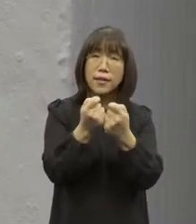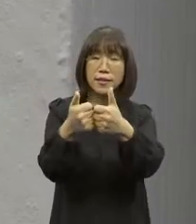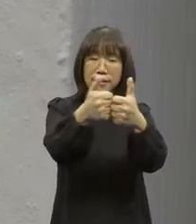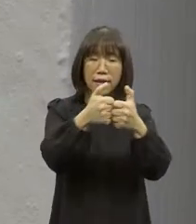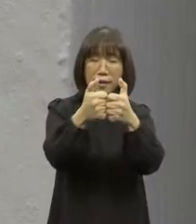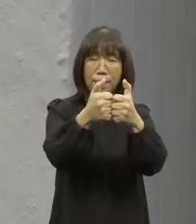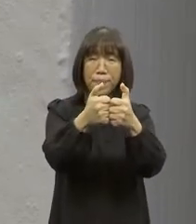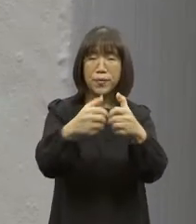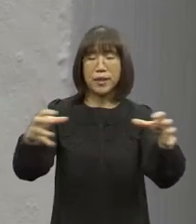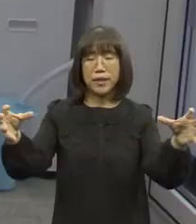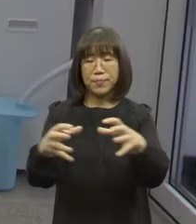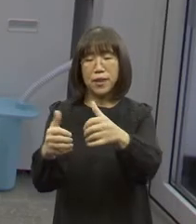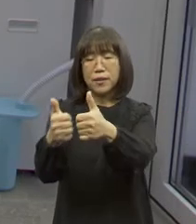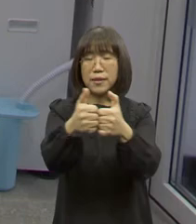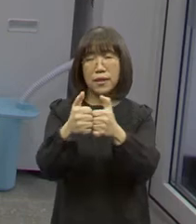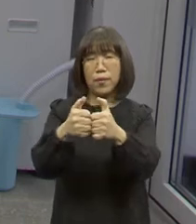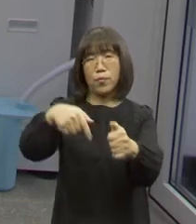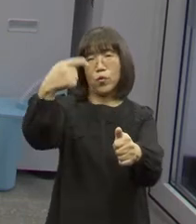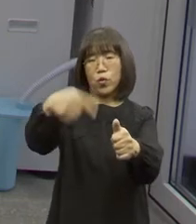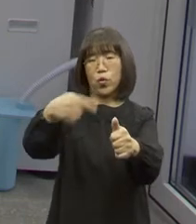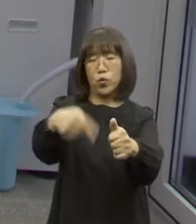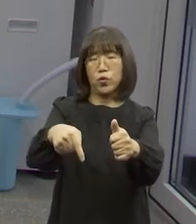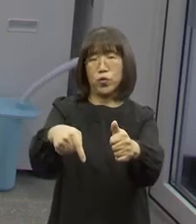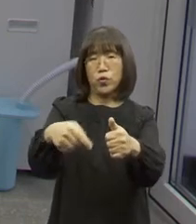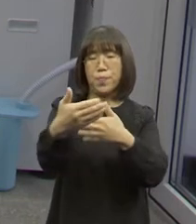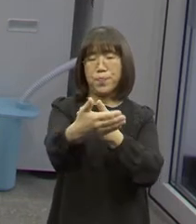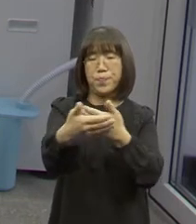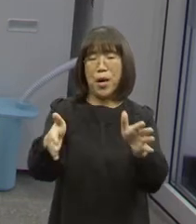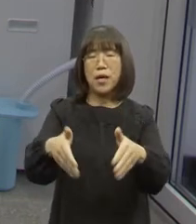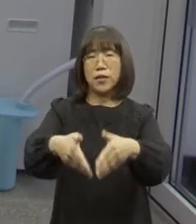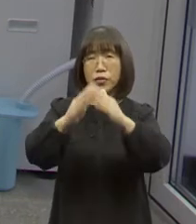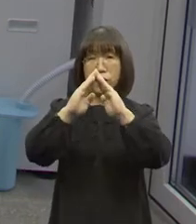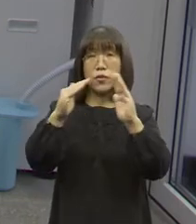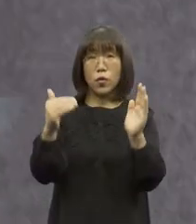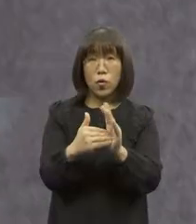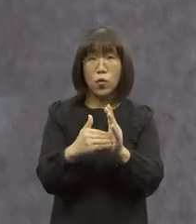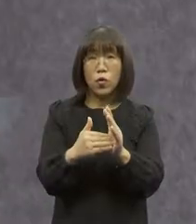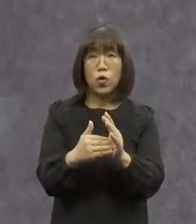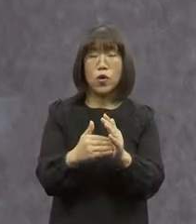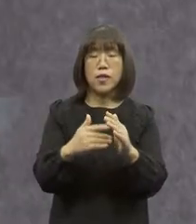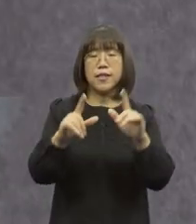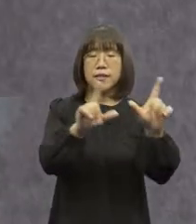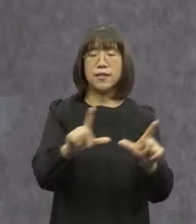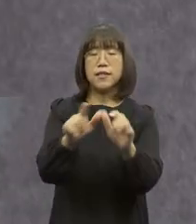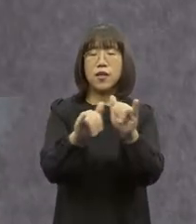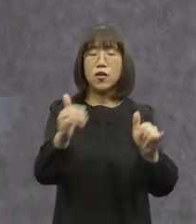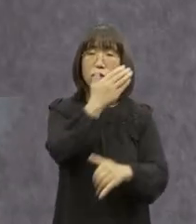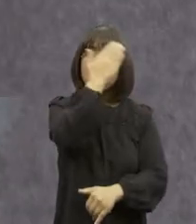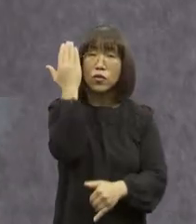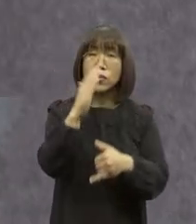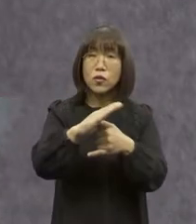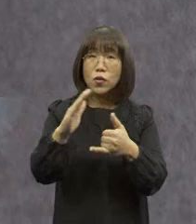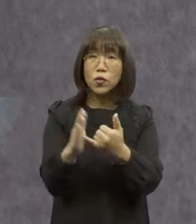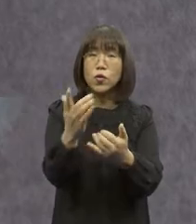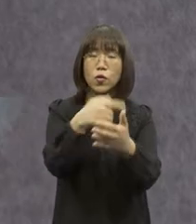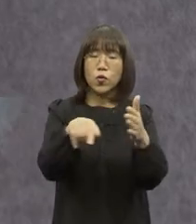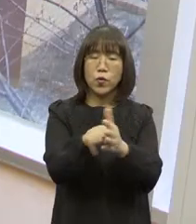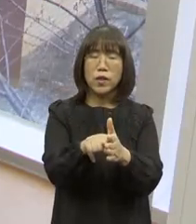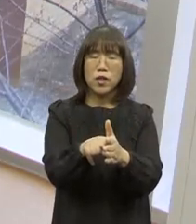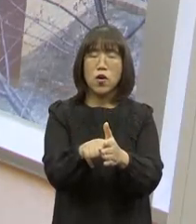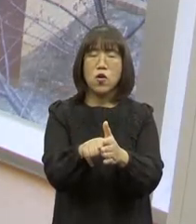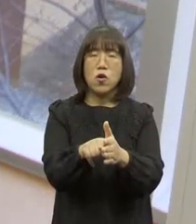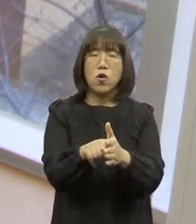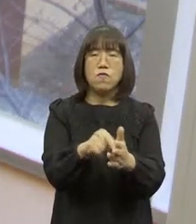상담 실과 교육실 등을 갖췄습니다 센터는 이로써 지역 청소년들에게 적절하게